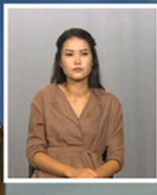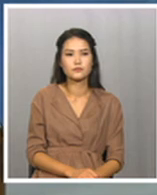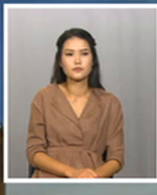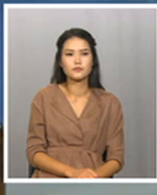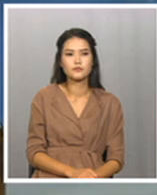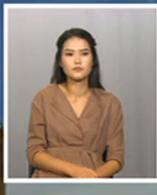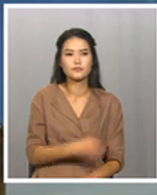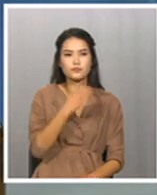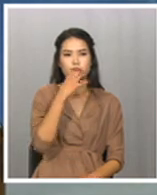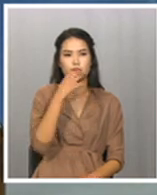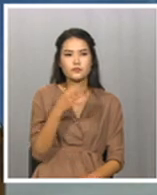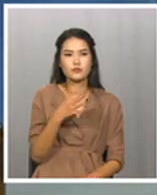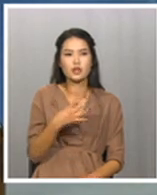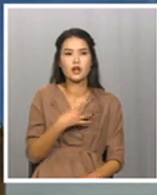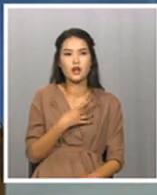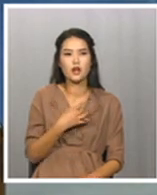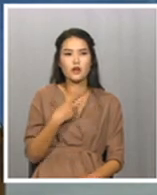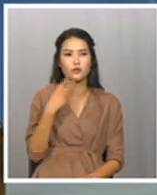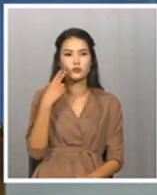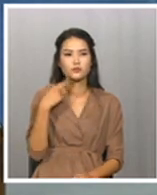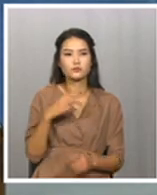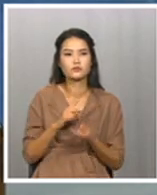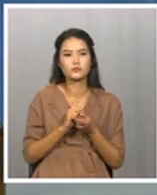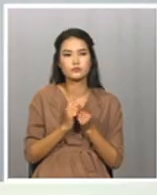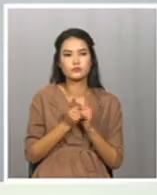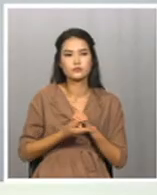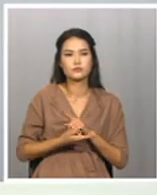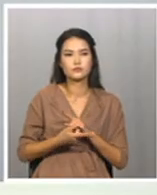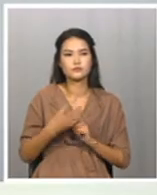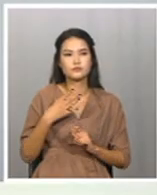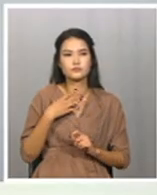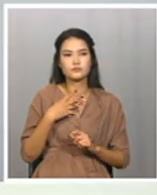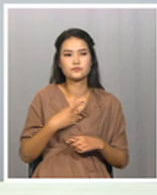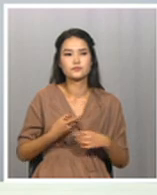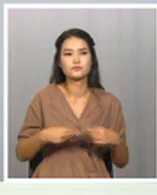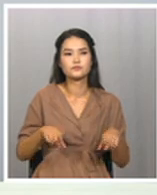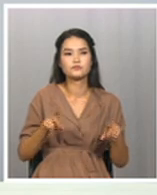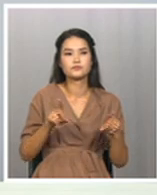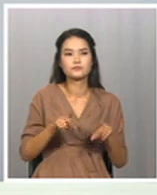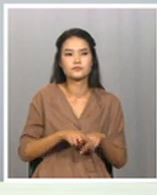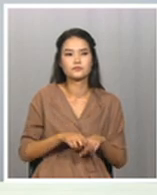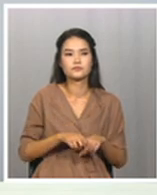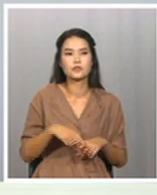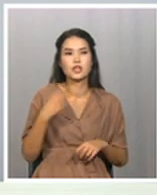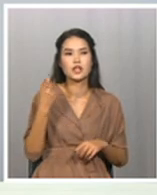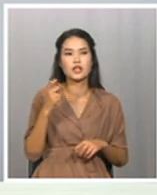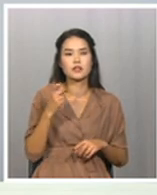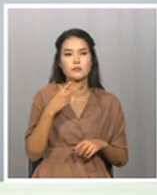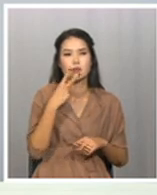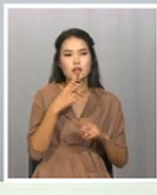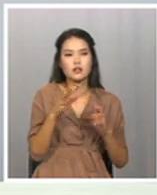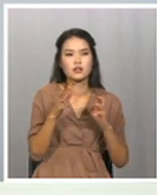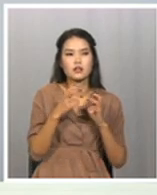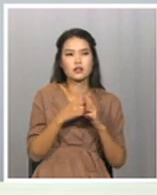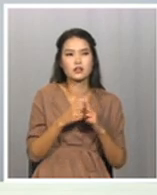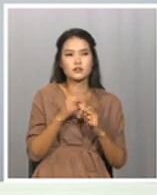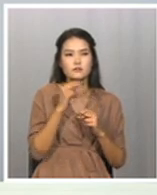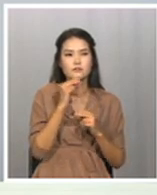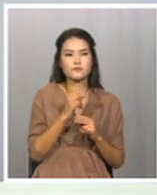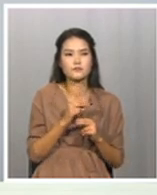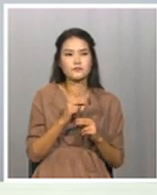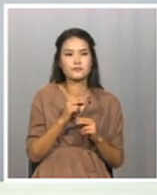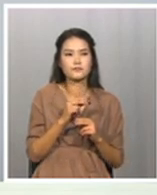Нәтижесінде балалар ақ түсті ерімейтін тұнба түзілді. Осы тәжірибенің химиялық реакция теңдеулеріне назар аударып